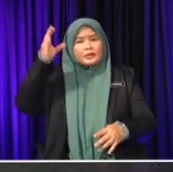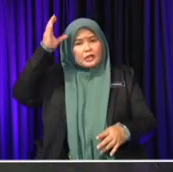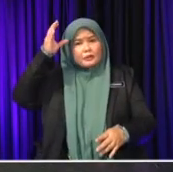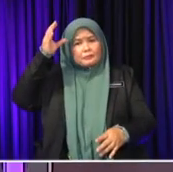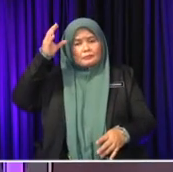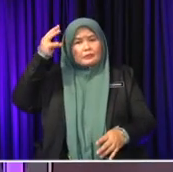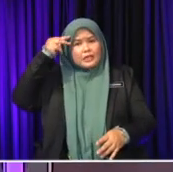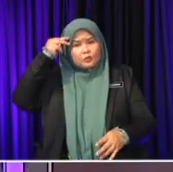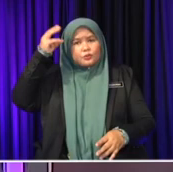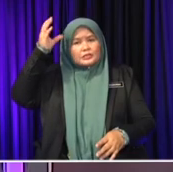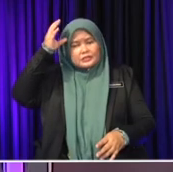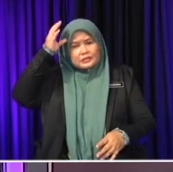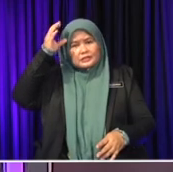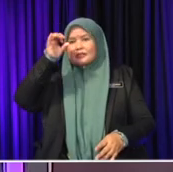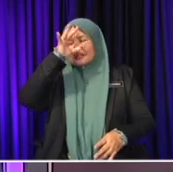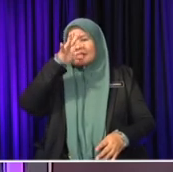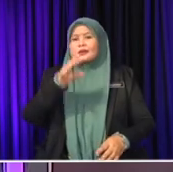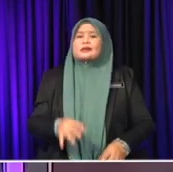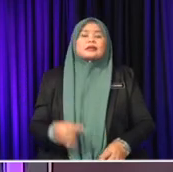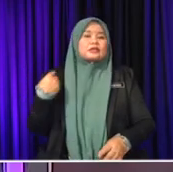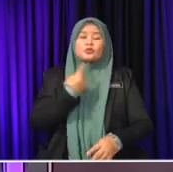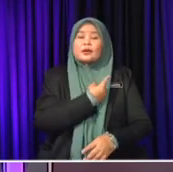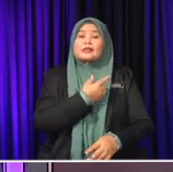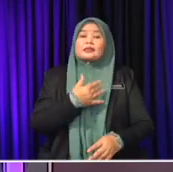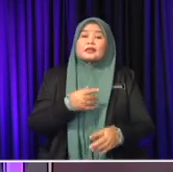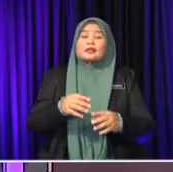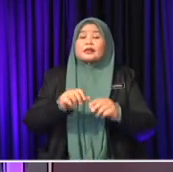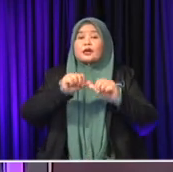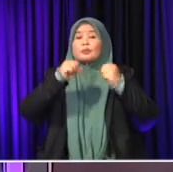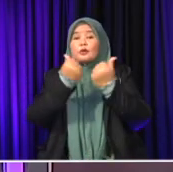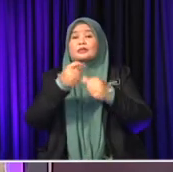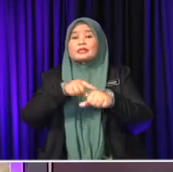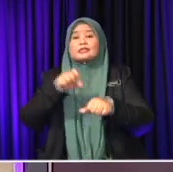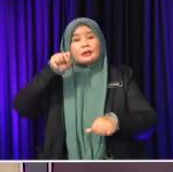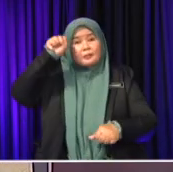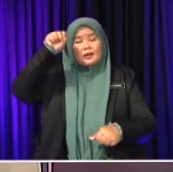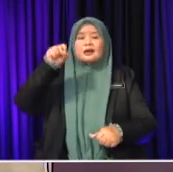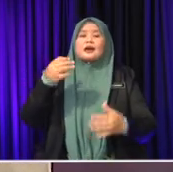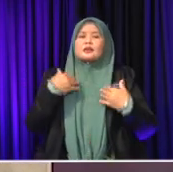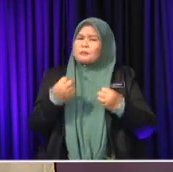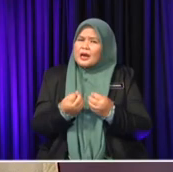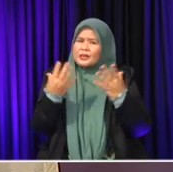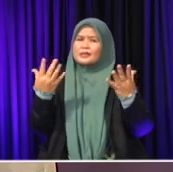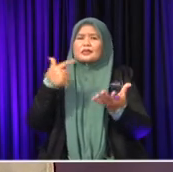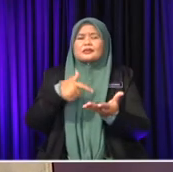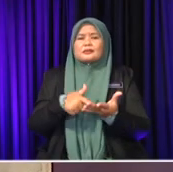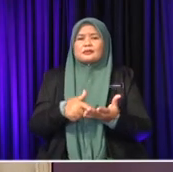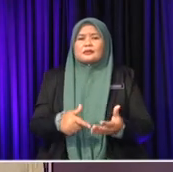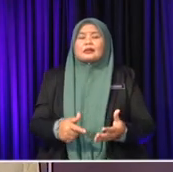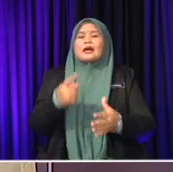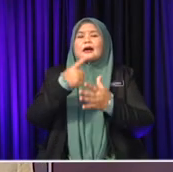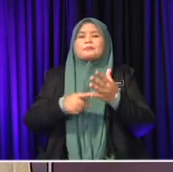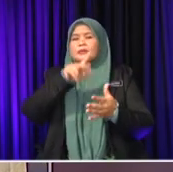ada dusun murid kadazan dan berbagai lagi ya banyak lagi apakah